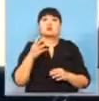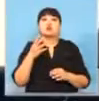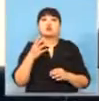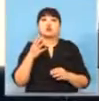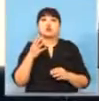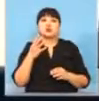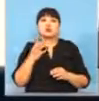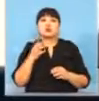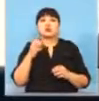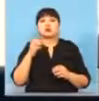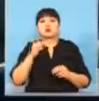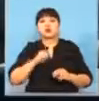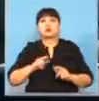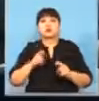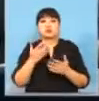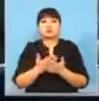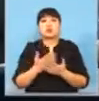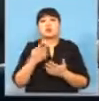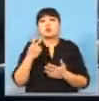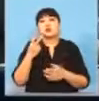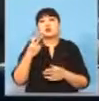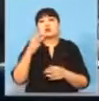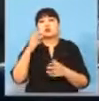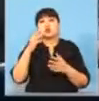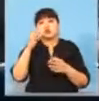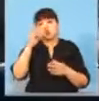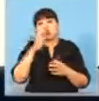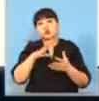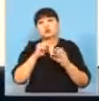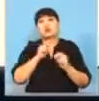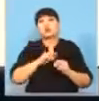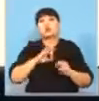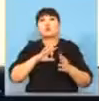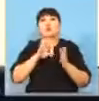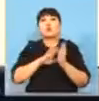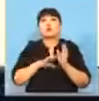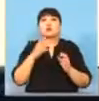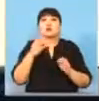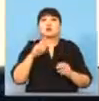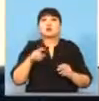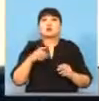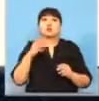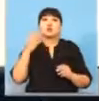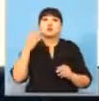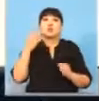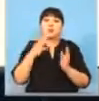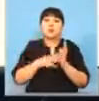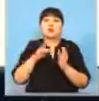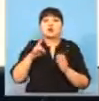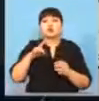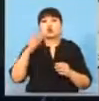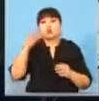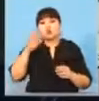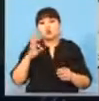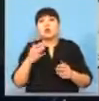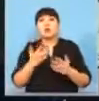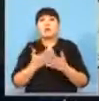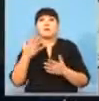1458 адам жұмысқа жұмылдырылды. Биыл 2090 қорытындысы бойынша жұмыссыздықтың жалпы деңгейі 4.9% құрады, ал республика бойынша бұл